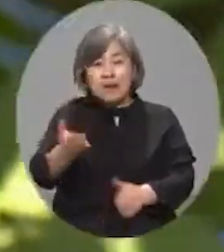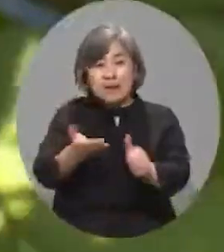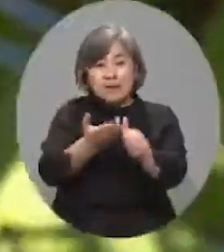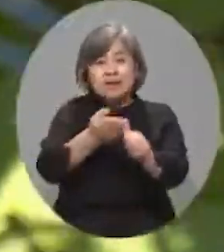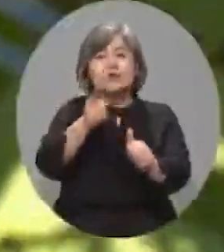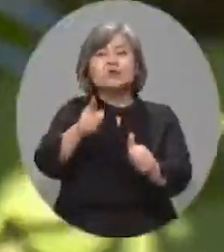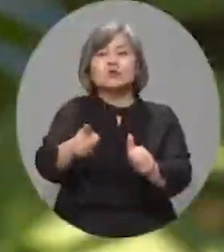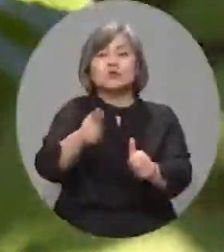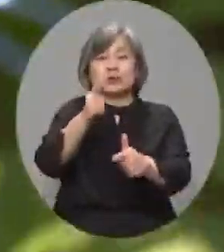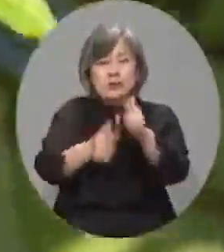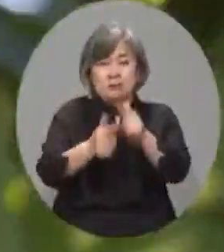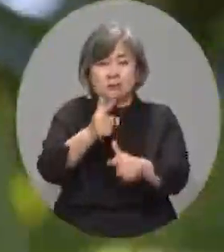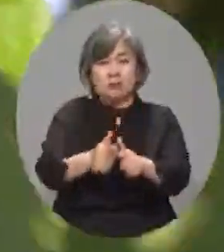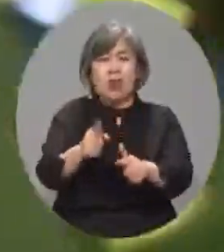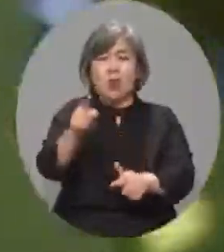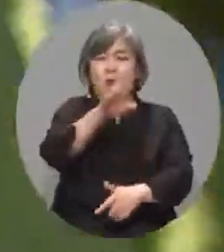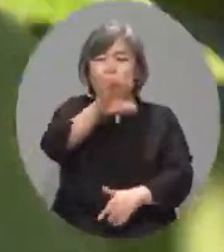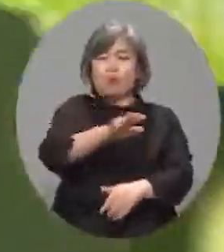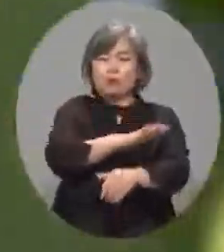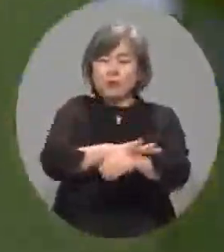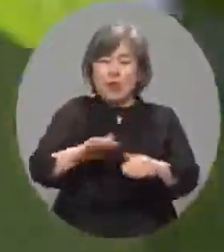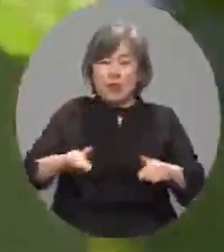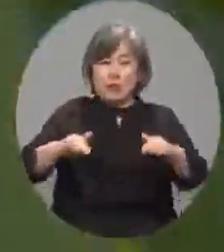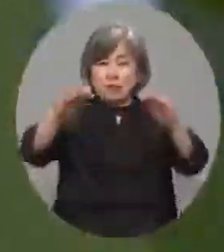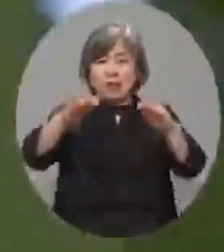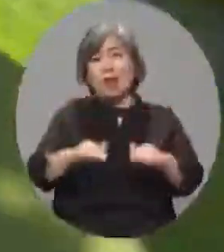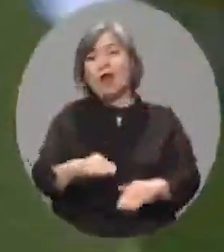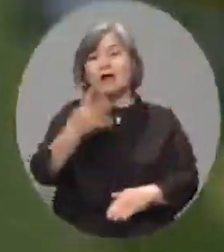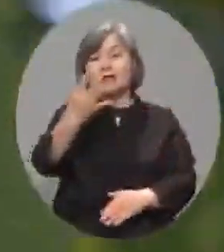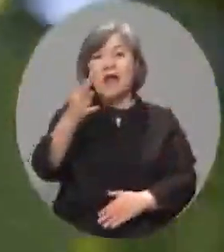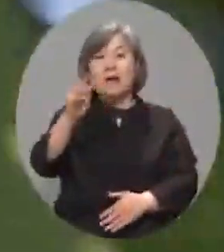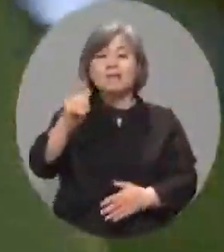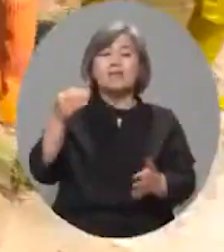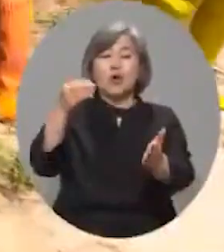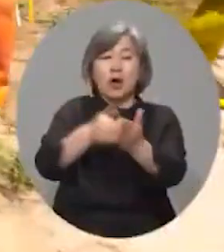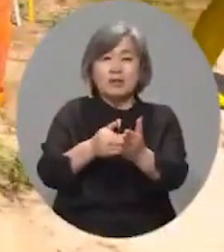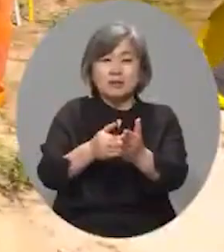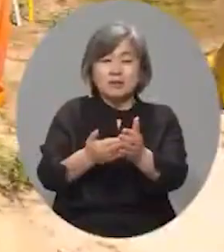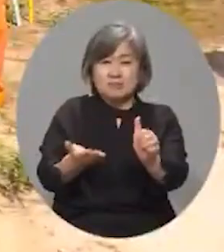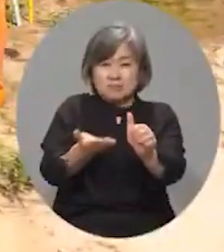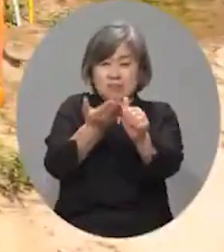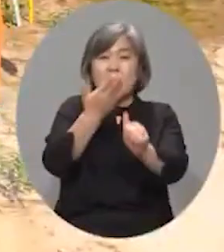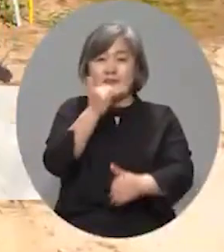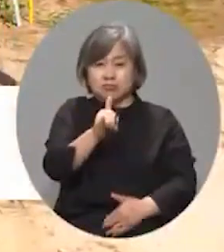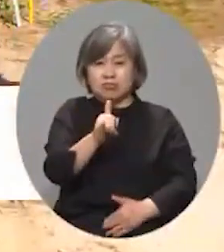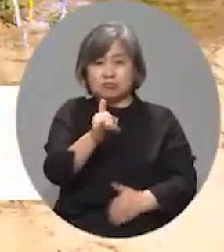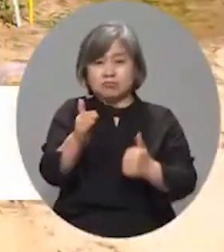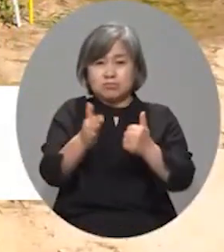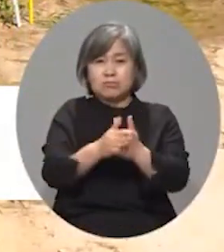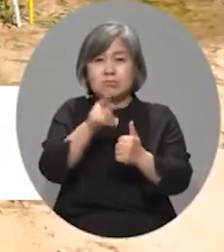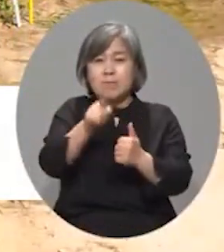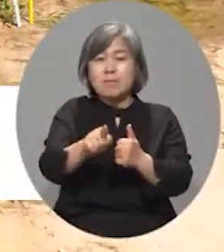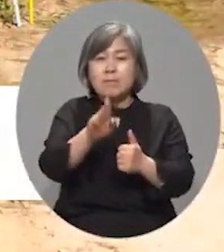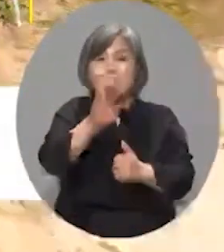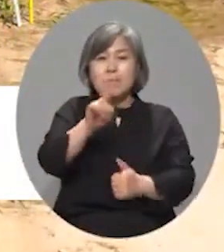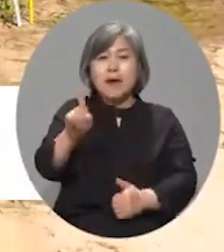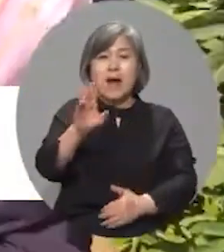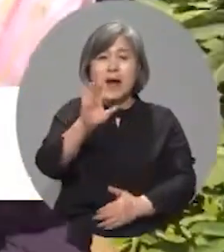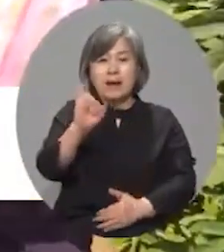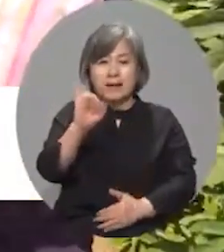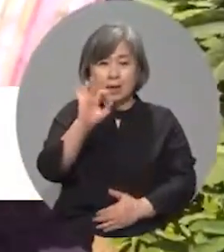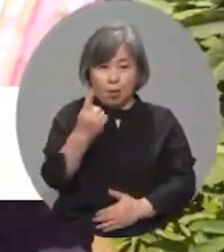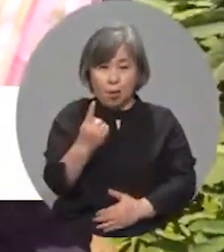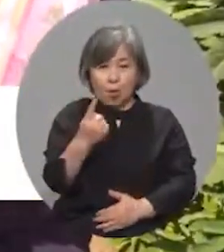식물로 어디서든 잘 자라 최대 4m까지 성장합니다. 최근엔 생분해성 바이오플라스틱의